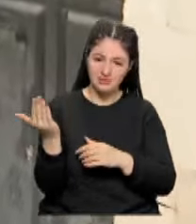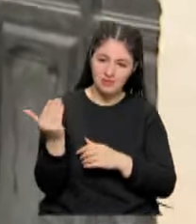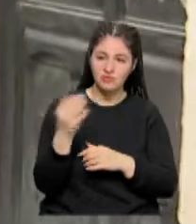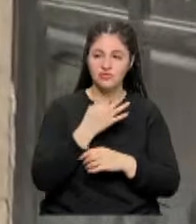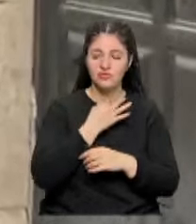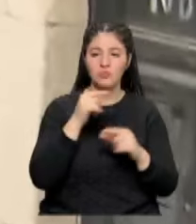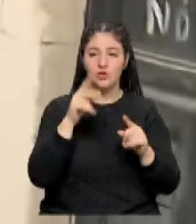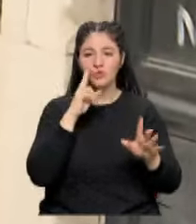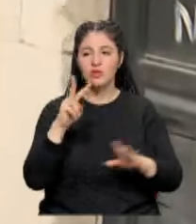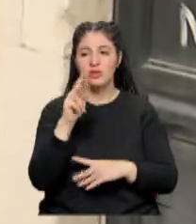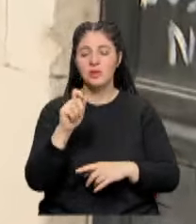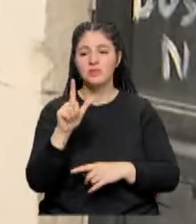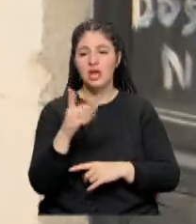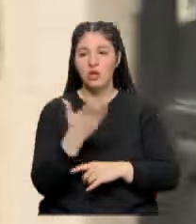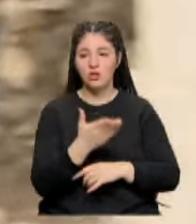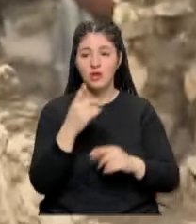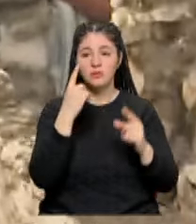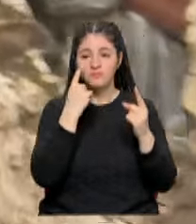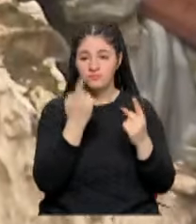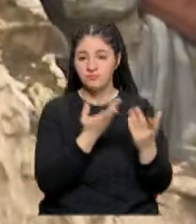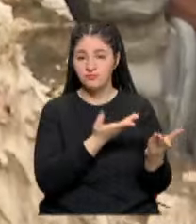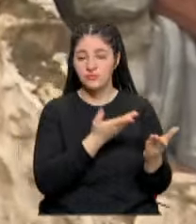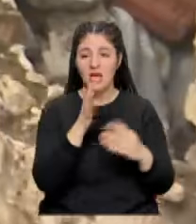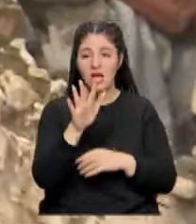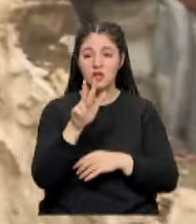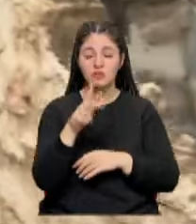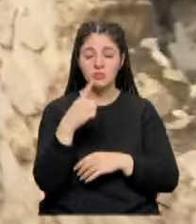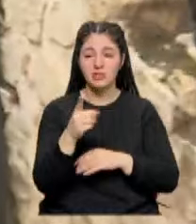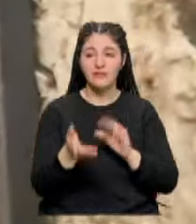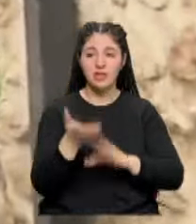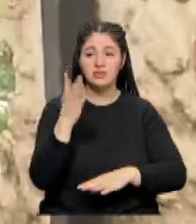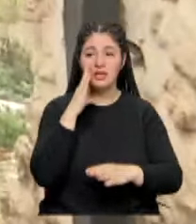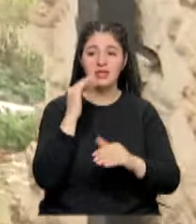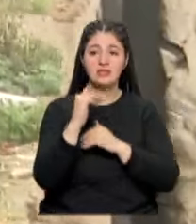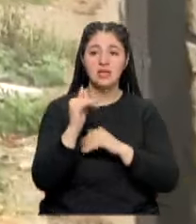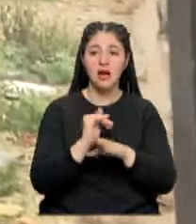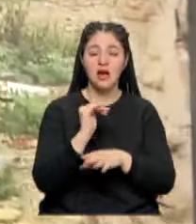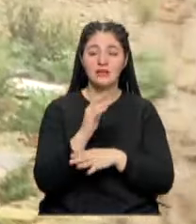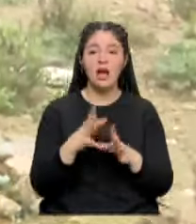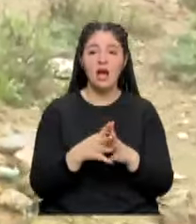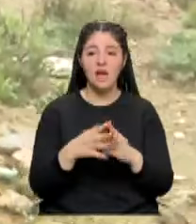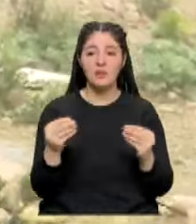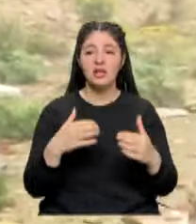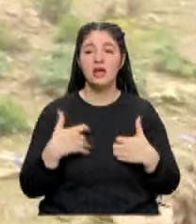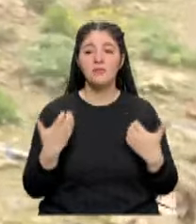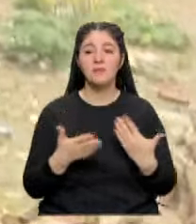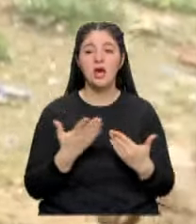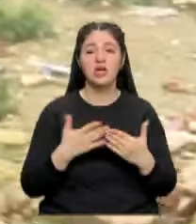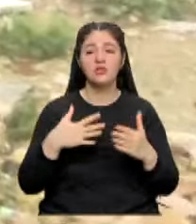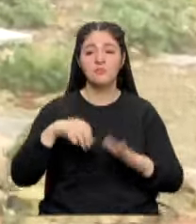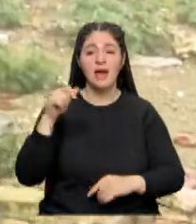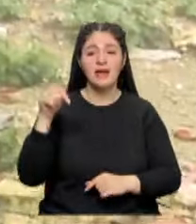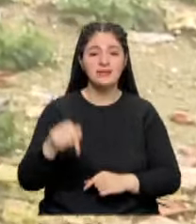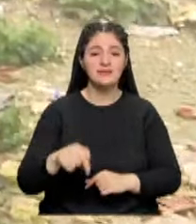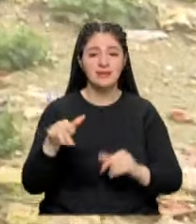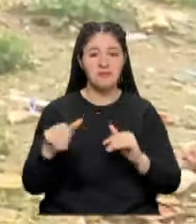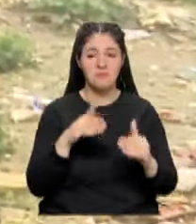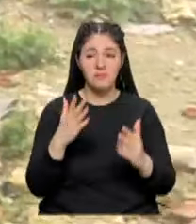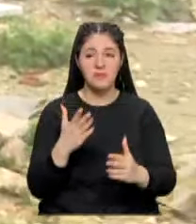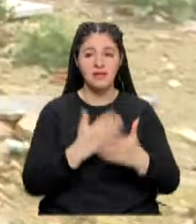Mustafa? Burayı göstermemiz gerekiyor. Bakın 53 binden fazla insan hayatını kaybetti Kahramanmaraş merkezli